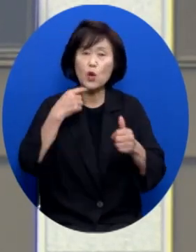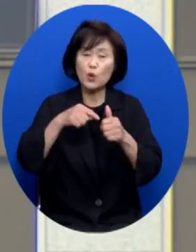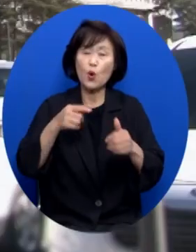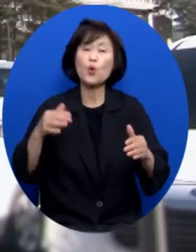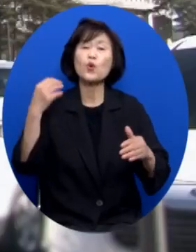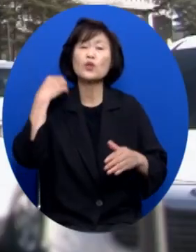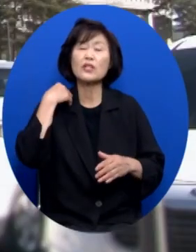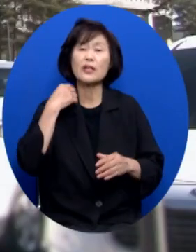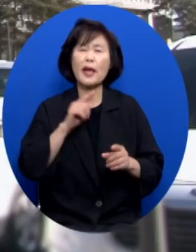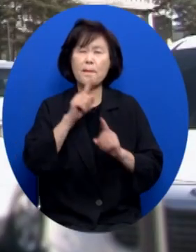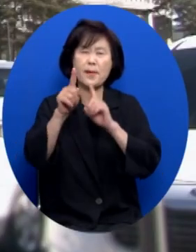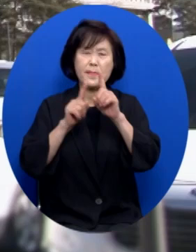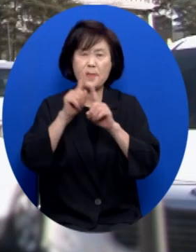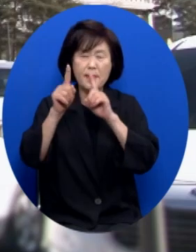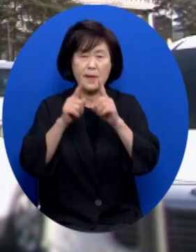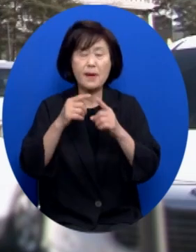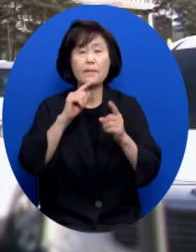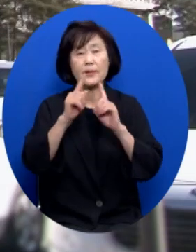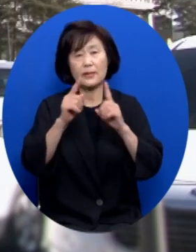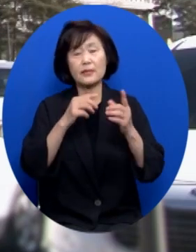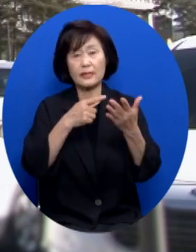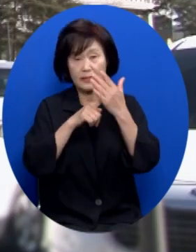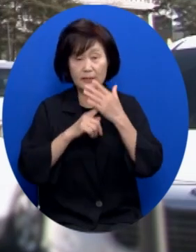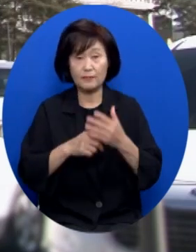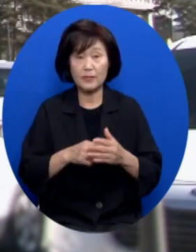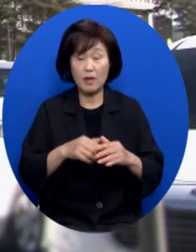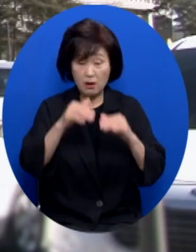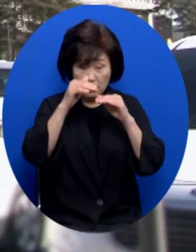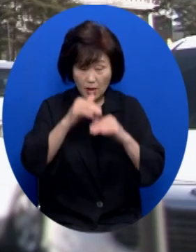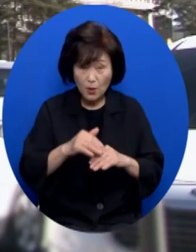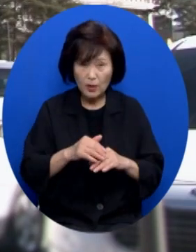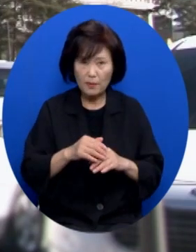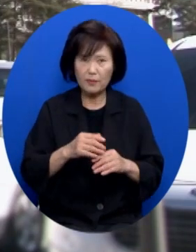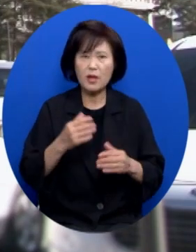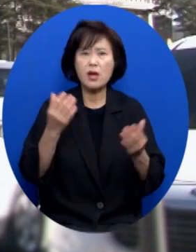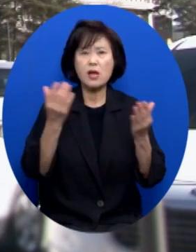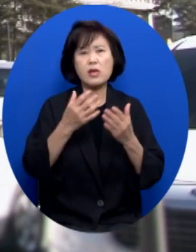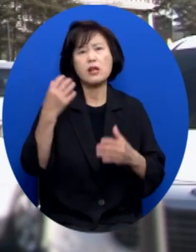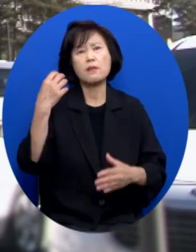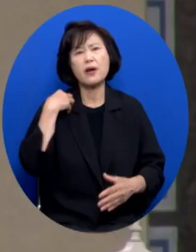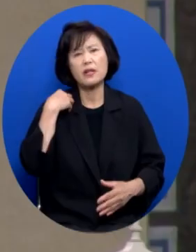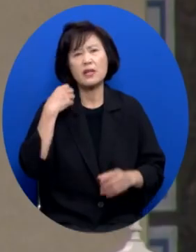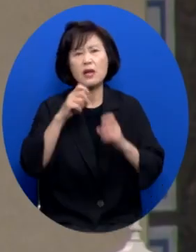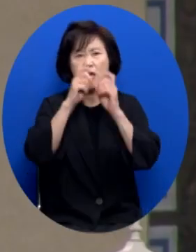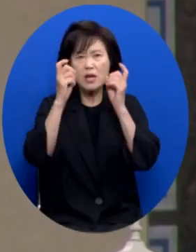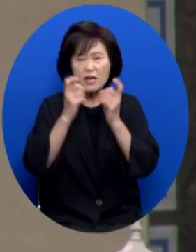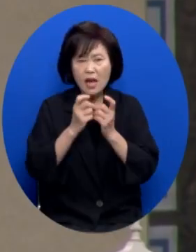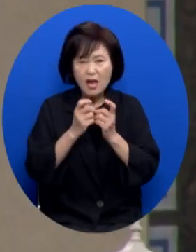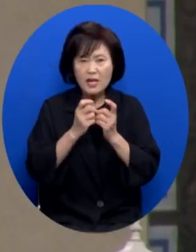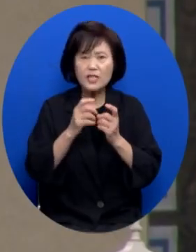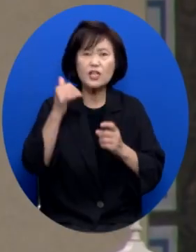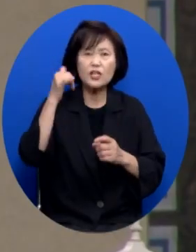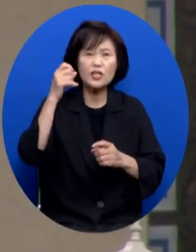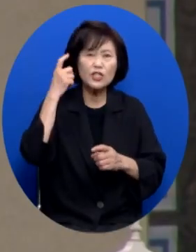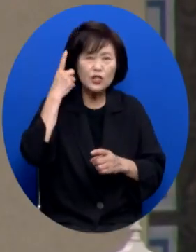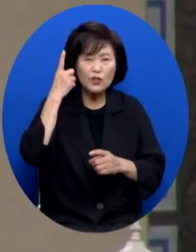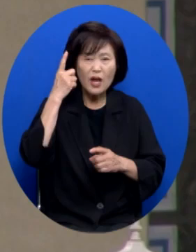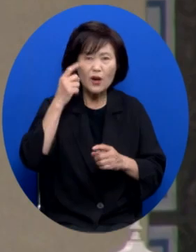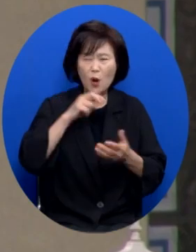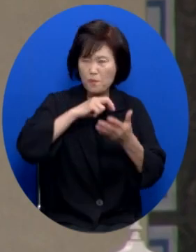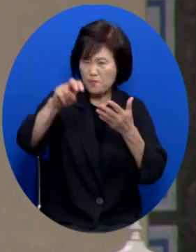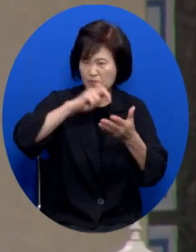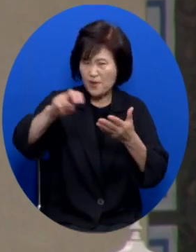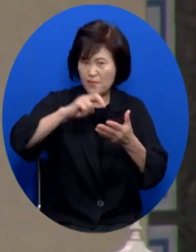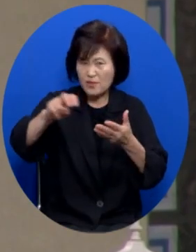민원을 제기하고 있는 것으로 집계됐습니다. 유형별로는 업무 담당자 개인 전화로 수백 통의 문자를 발송하는